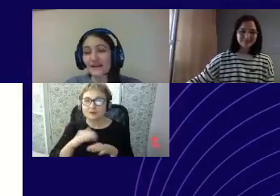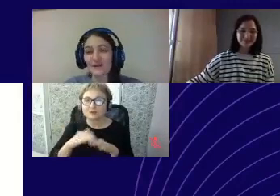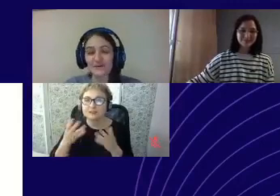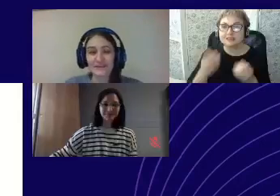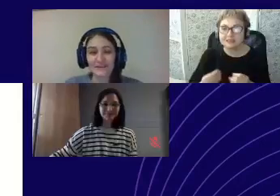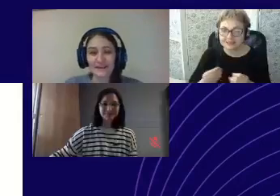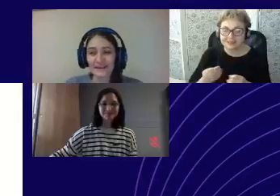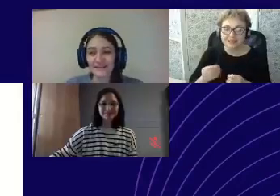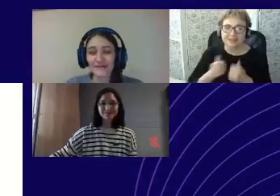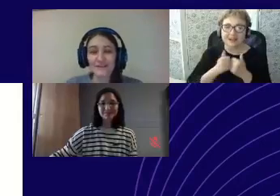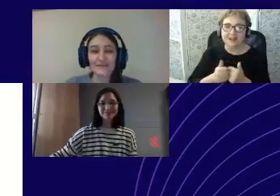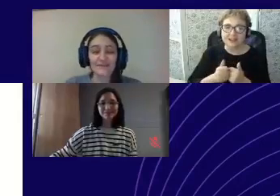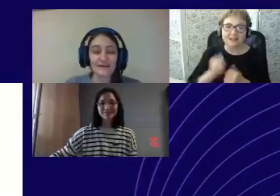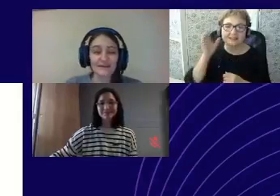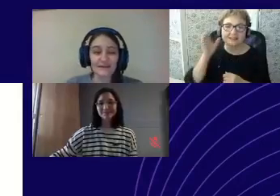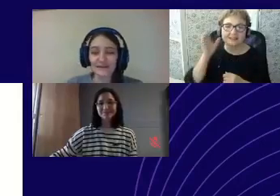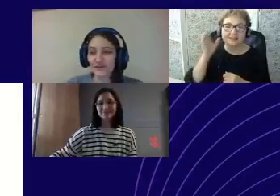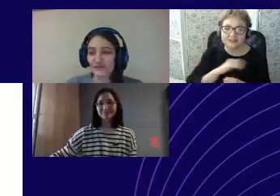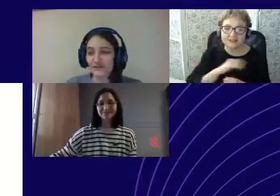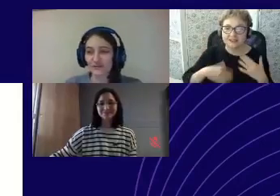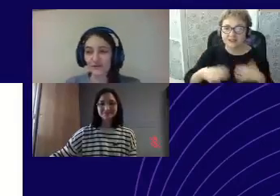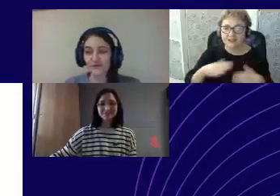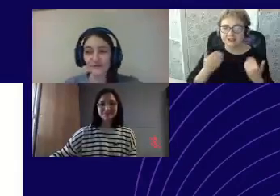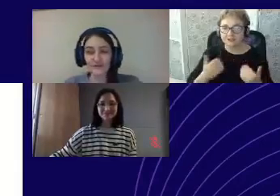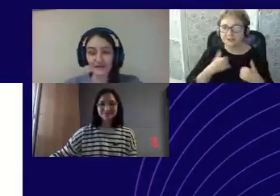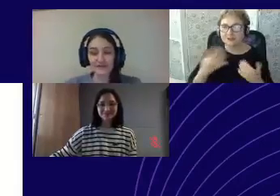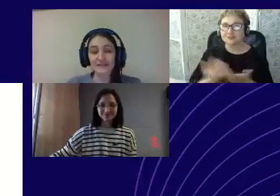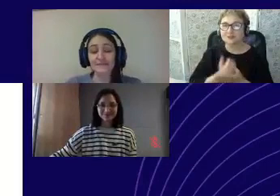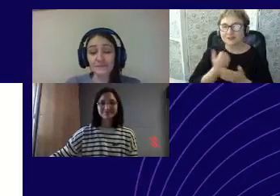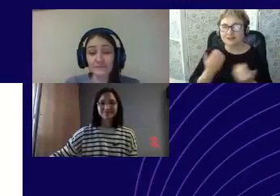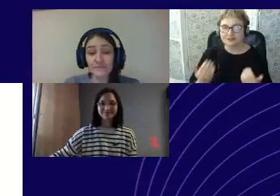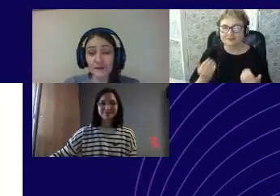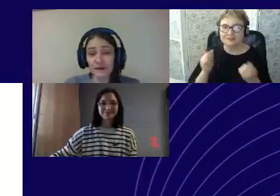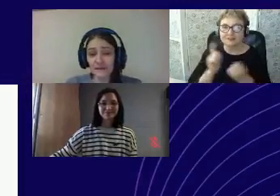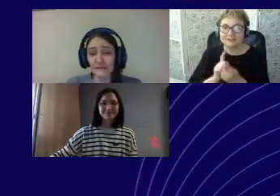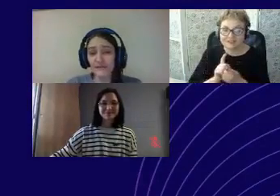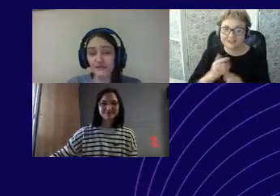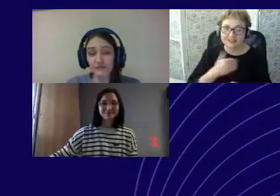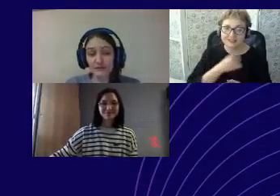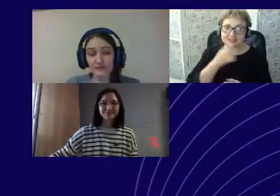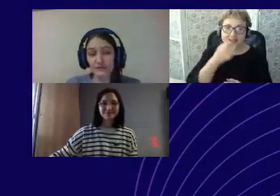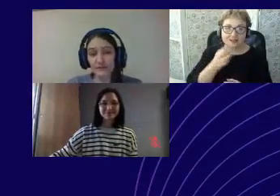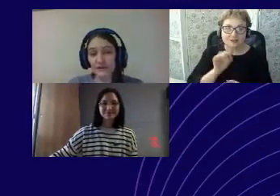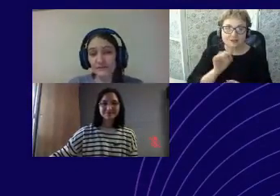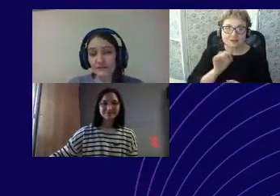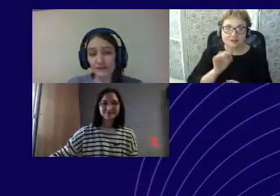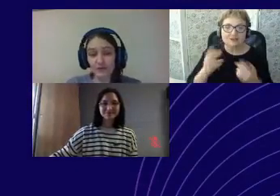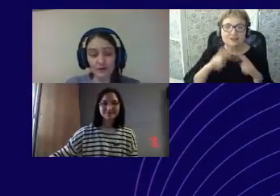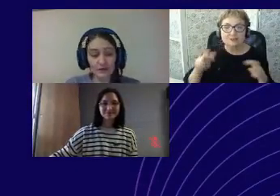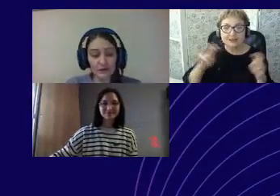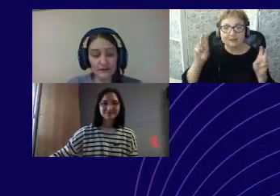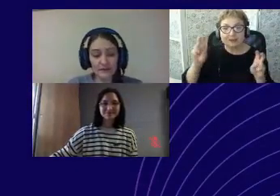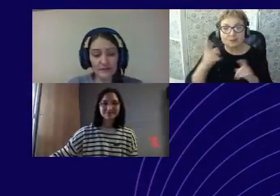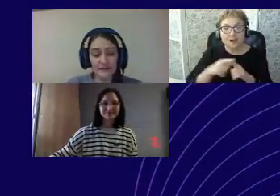Спасибо. Добрый день, коллеги, слушатели. Рада, что сегодня нам удалось с вами встретиться. Хотел сказать, что мы сегодня разбираем